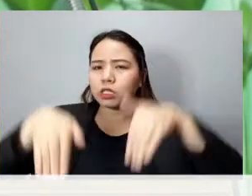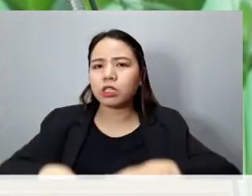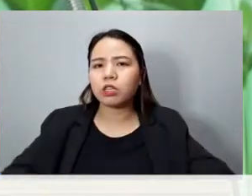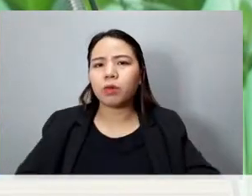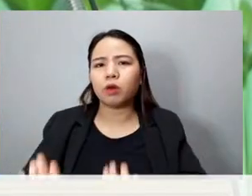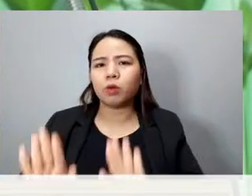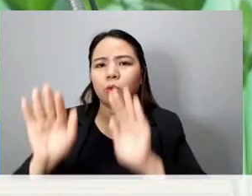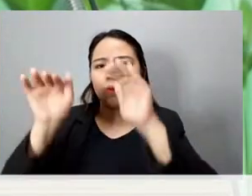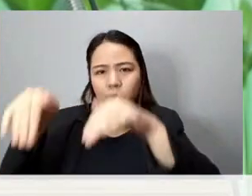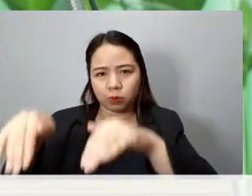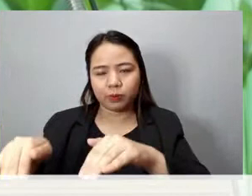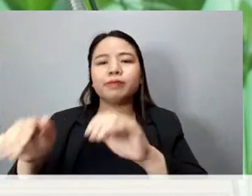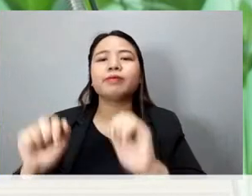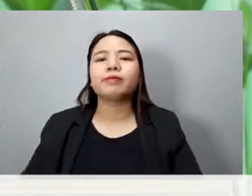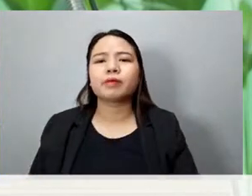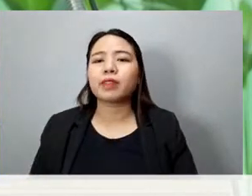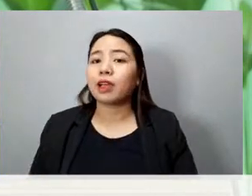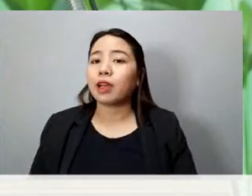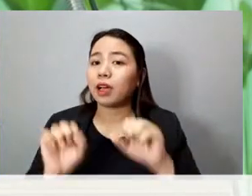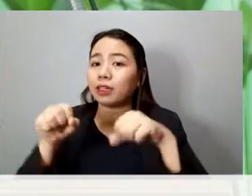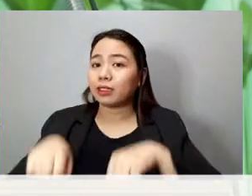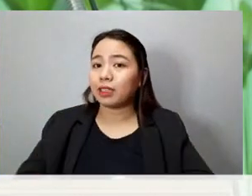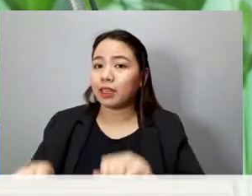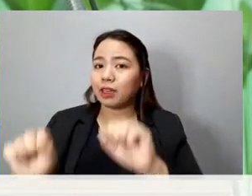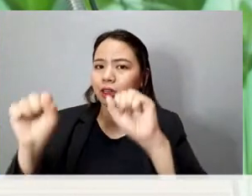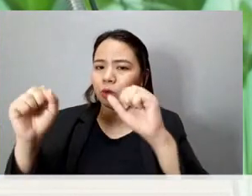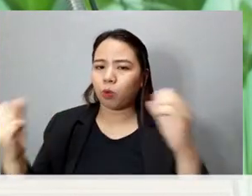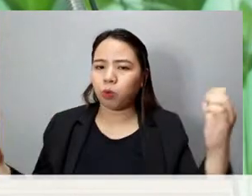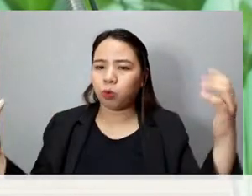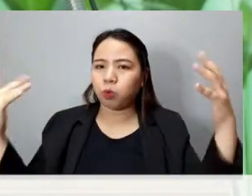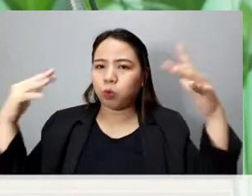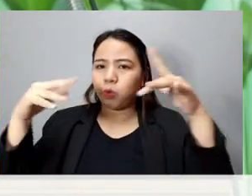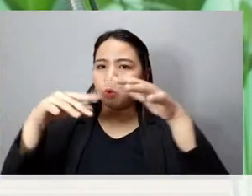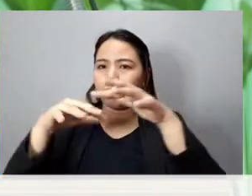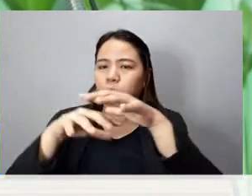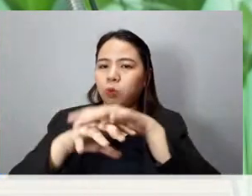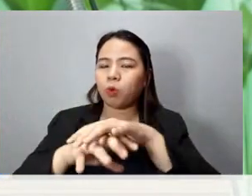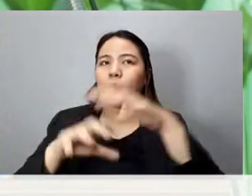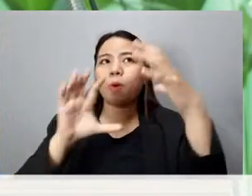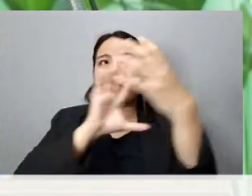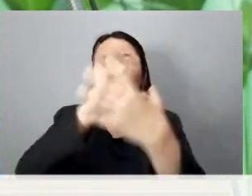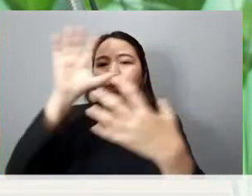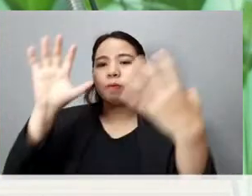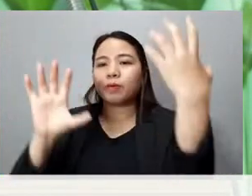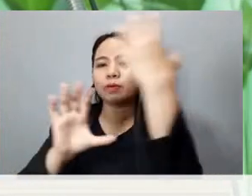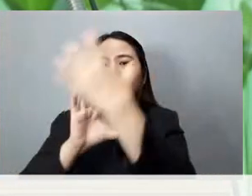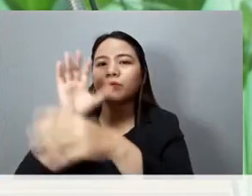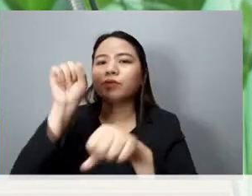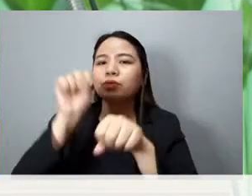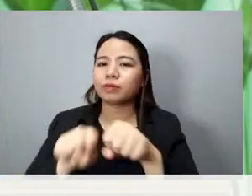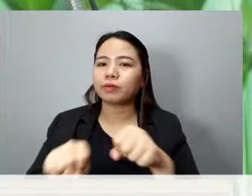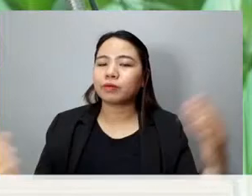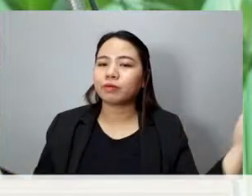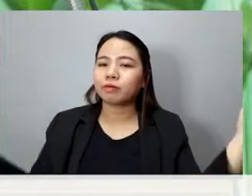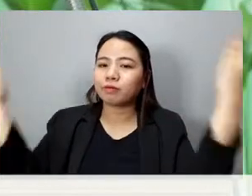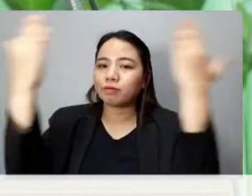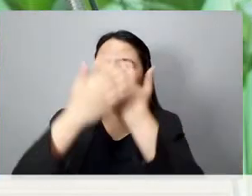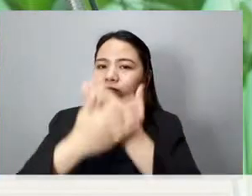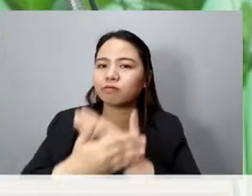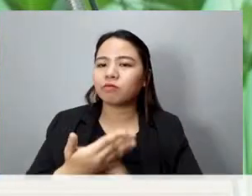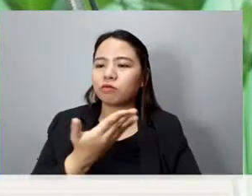sumambulat? Ang dagat ay tinakpan ko ng makapal na ulap, kaya ang karimlay do'y